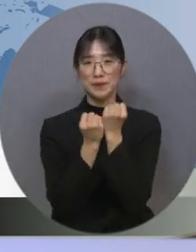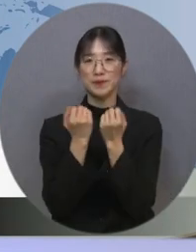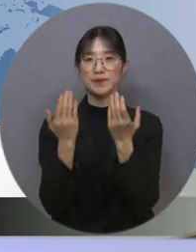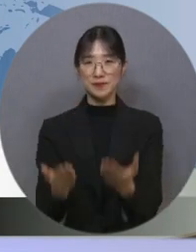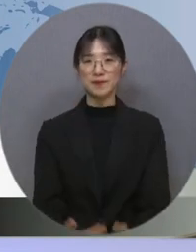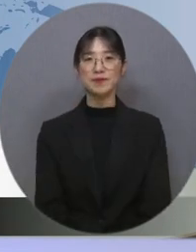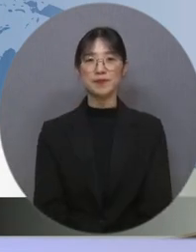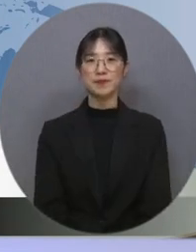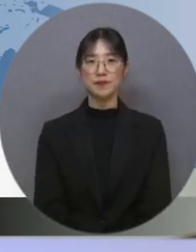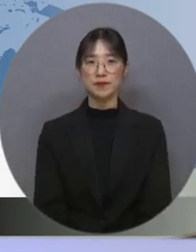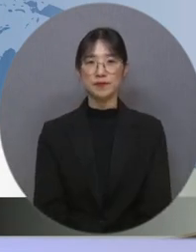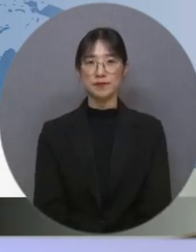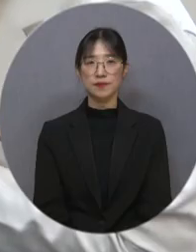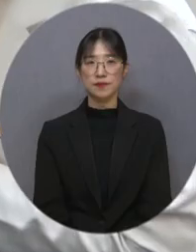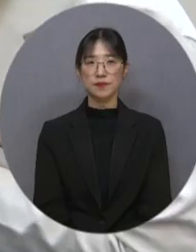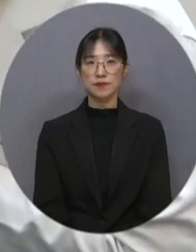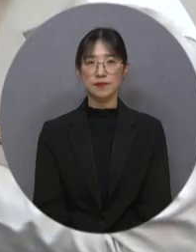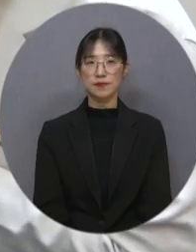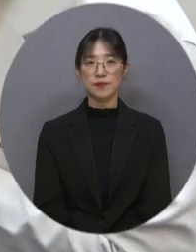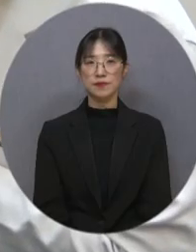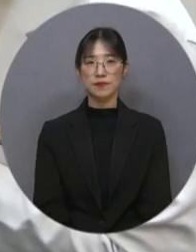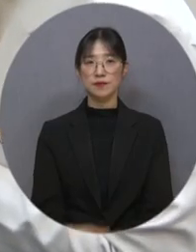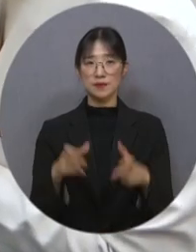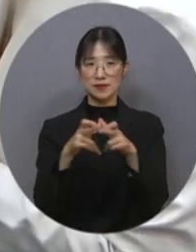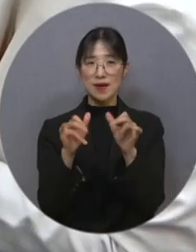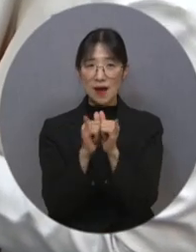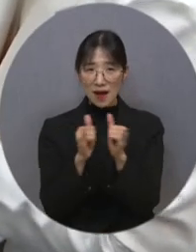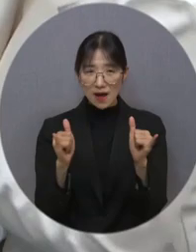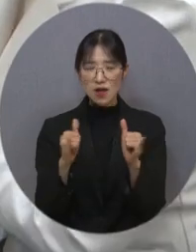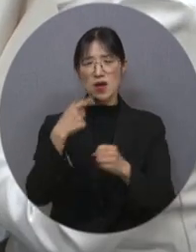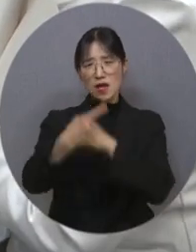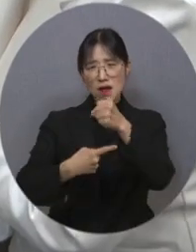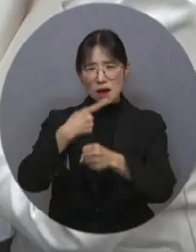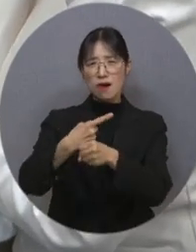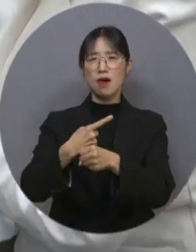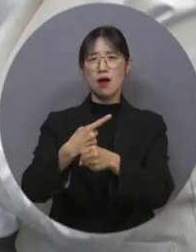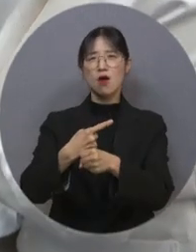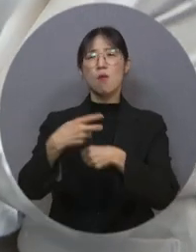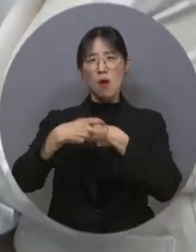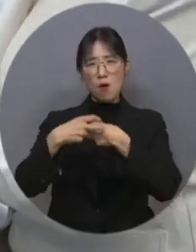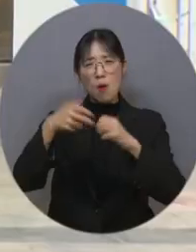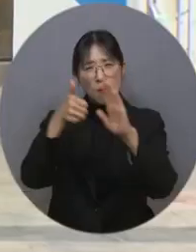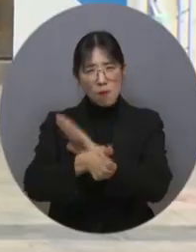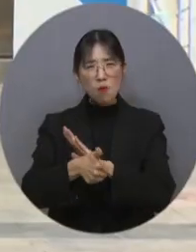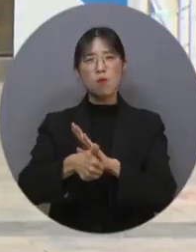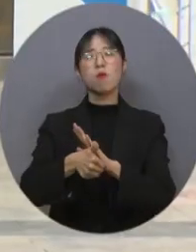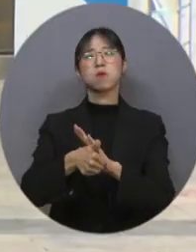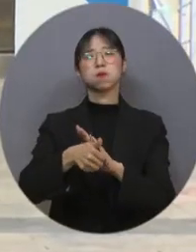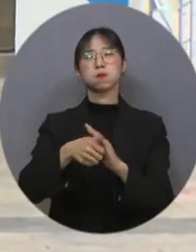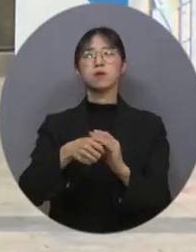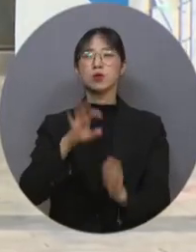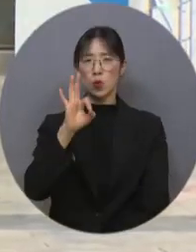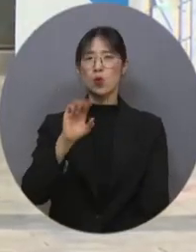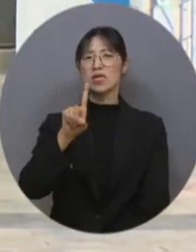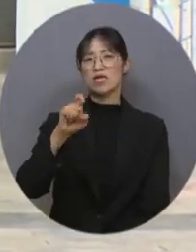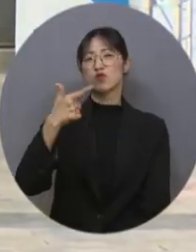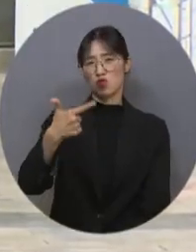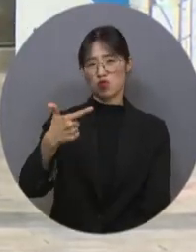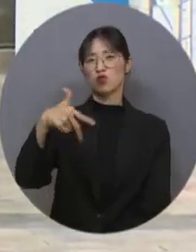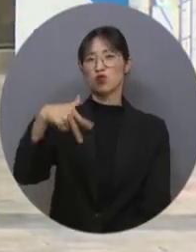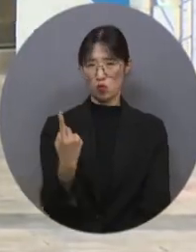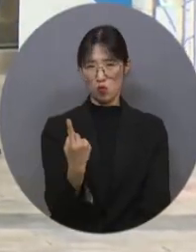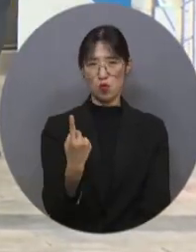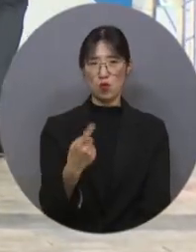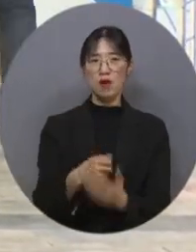설명해 드립니다 장애인구의 연간 진료비는 약 16조원으로 전체 진료비의